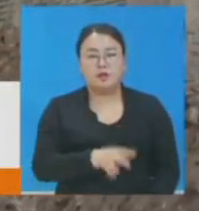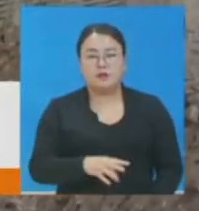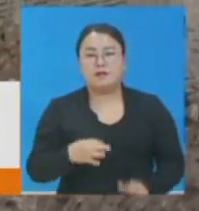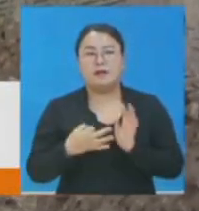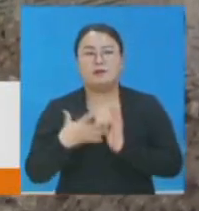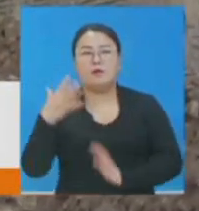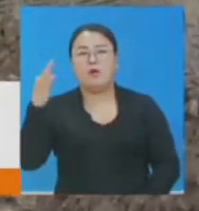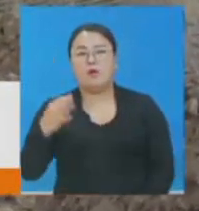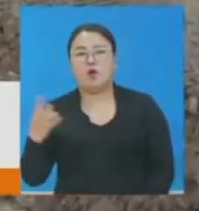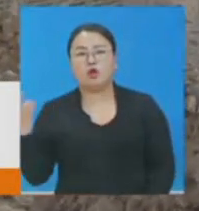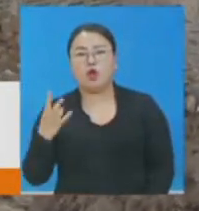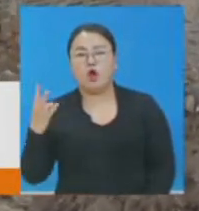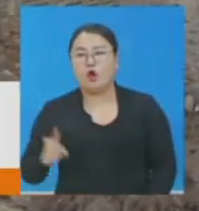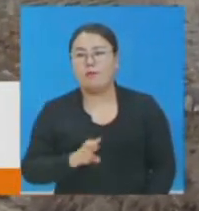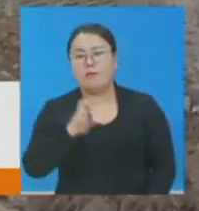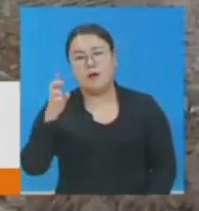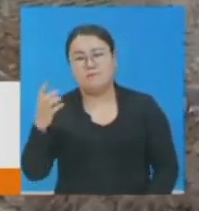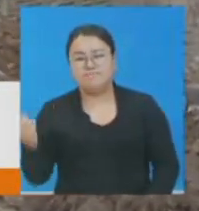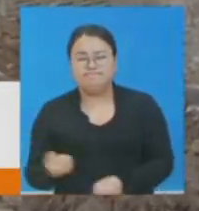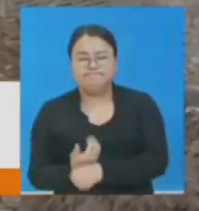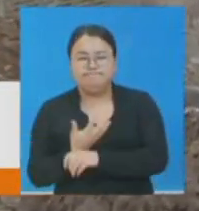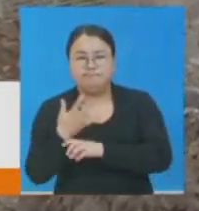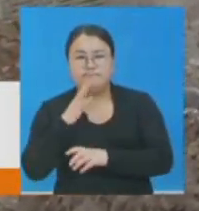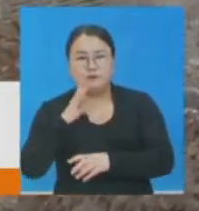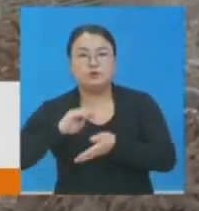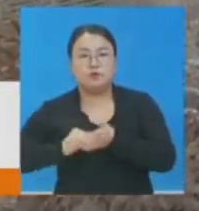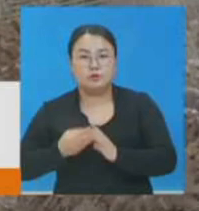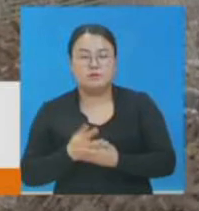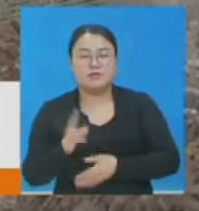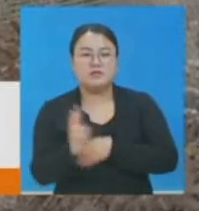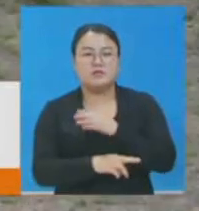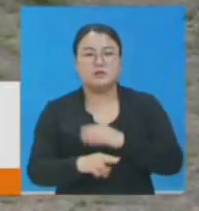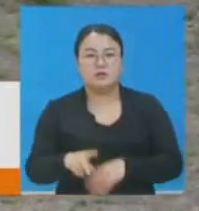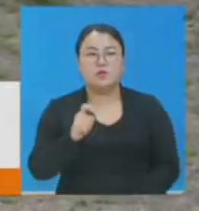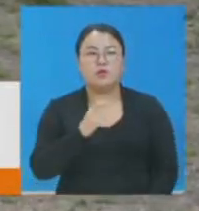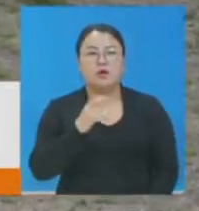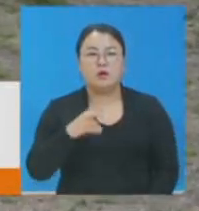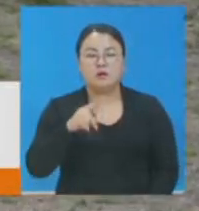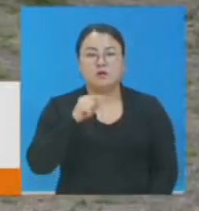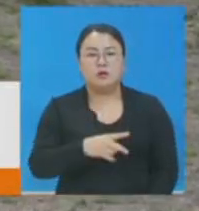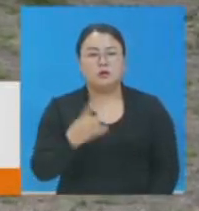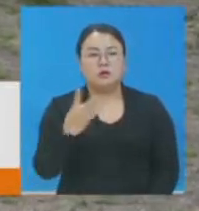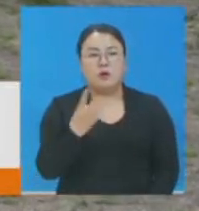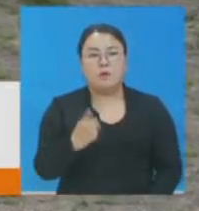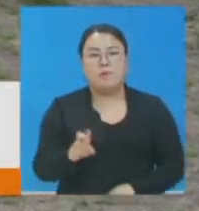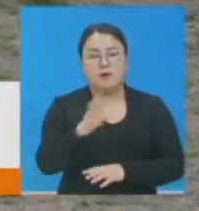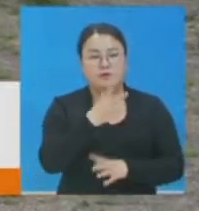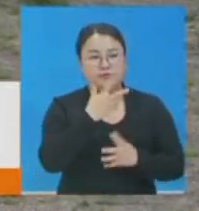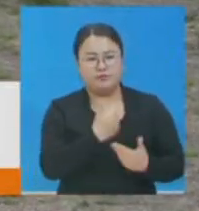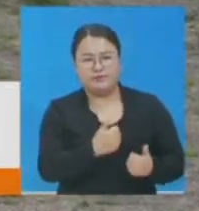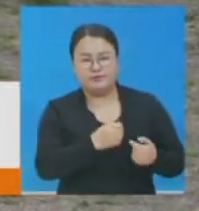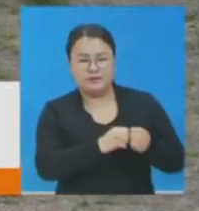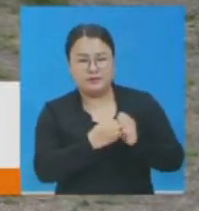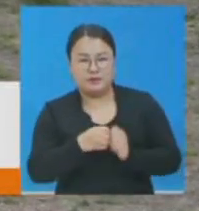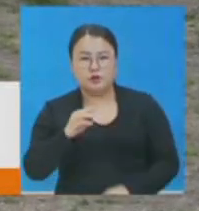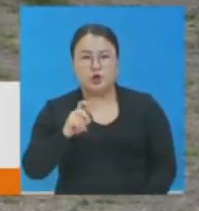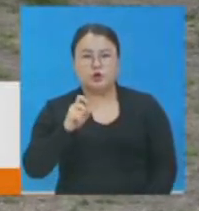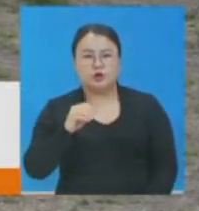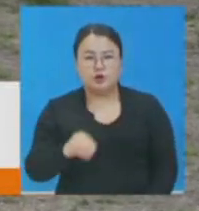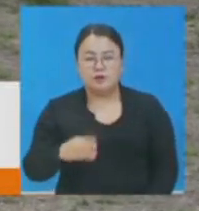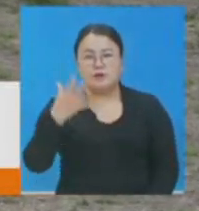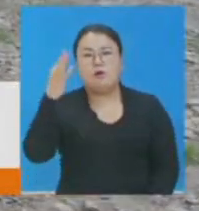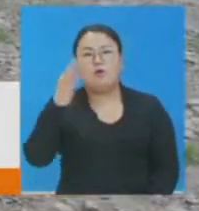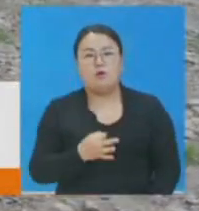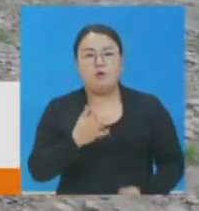нь ногоон байгууламж байхаар төлөвлөжээ. Харин одоо цэцэрлэгт хүрээлэнгийн 15% нь ногоон байгууламж бий болж тогтмолтын ажил 5%-тай байна